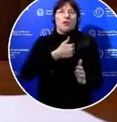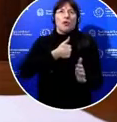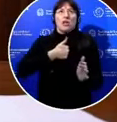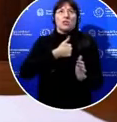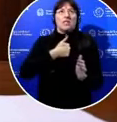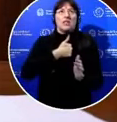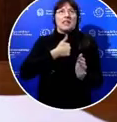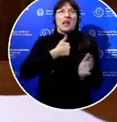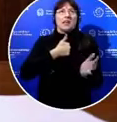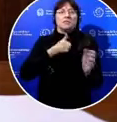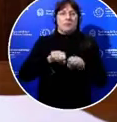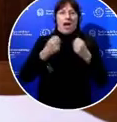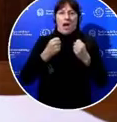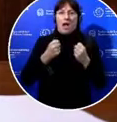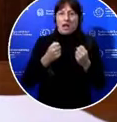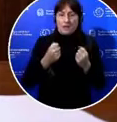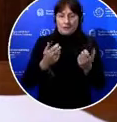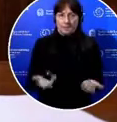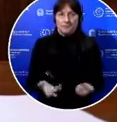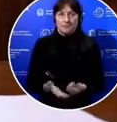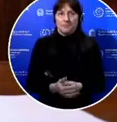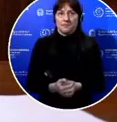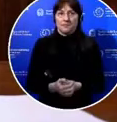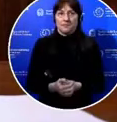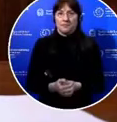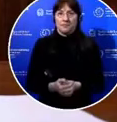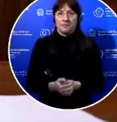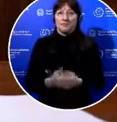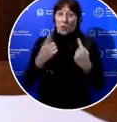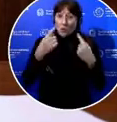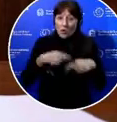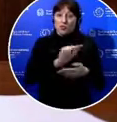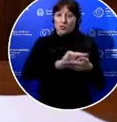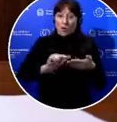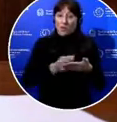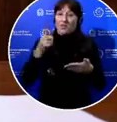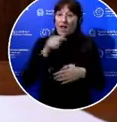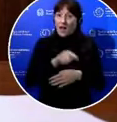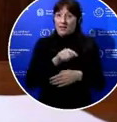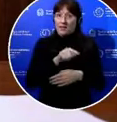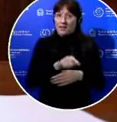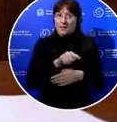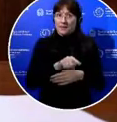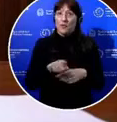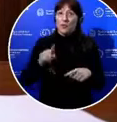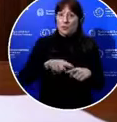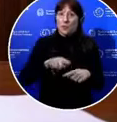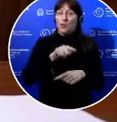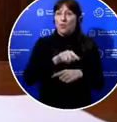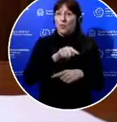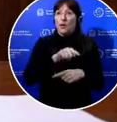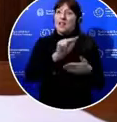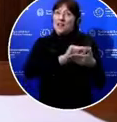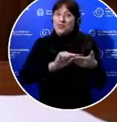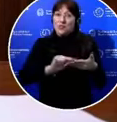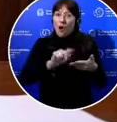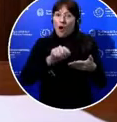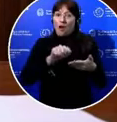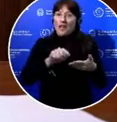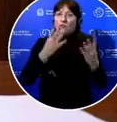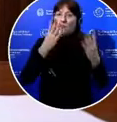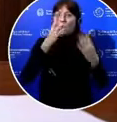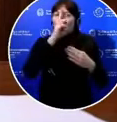il cerchio di gesso della solitudine. Per questo la scuola è così importante. È così importante ritrovare la scuola nella sua